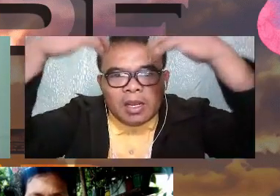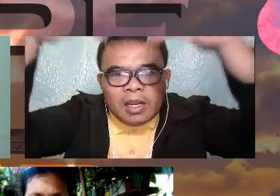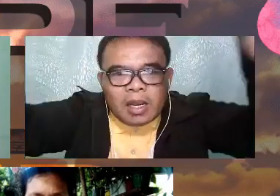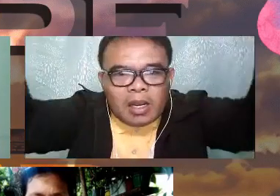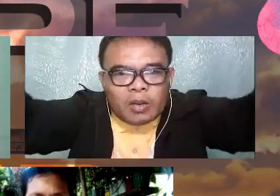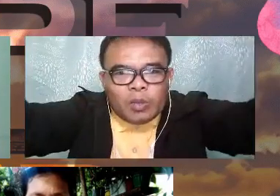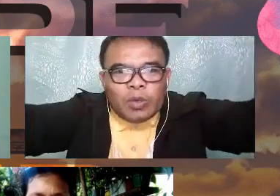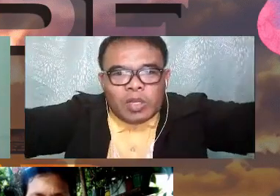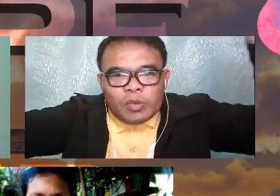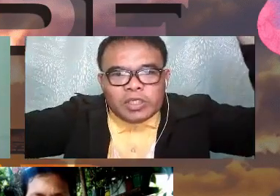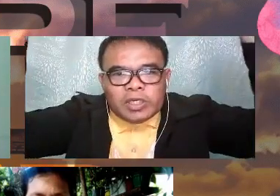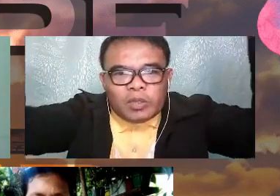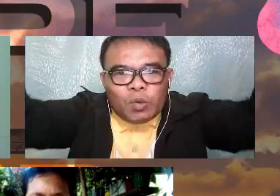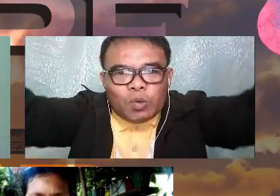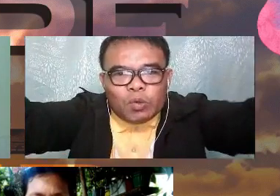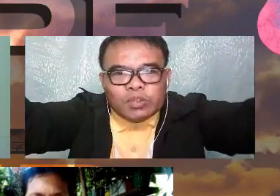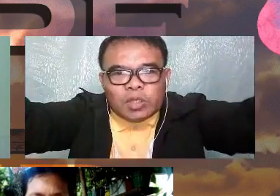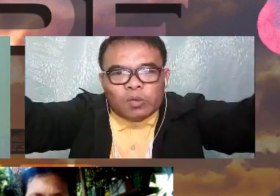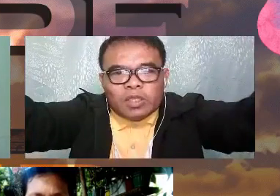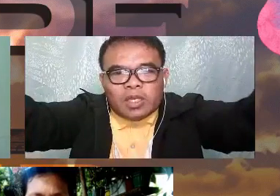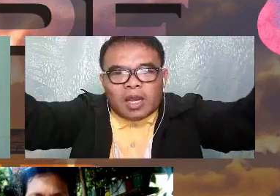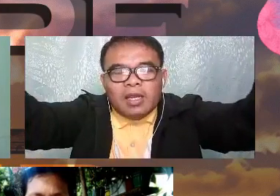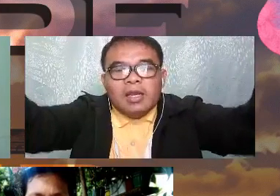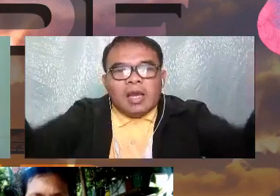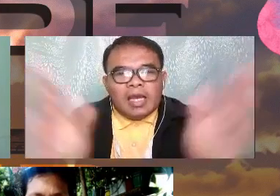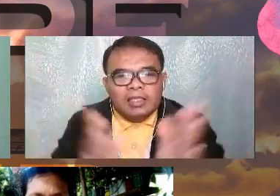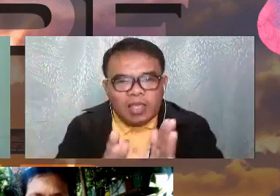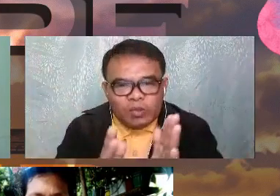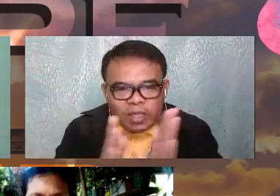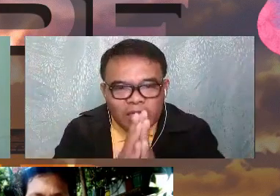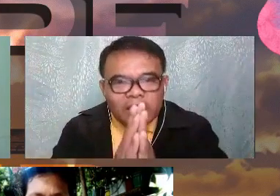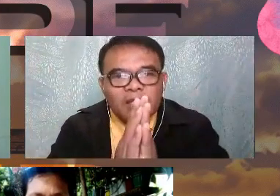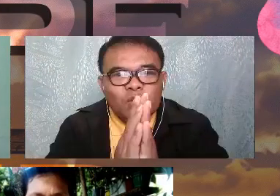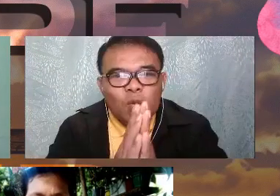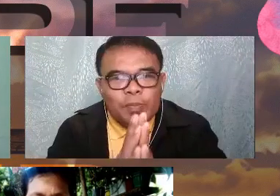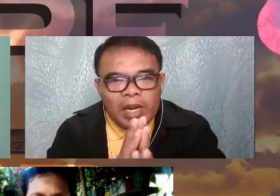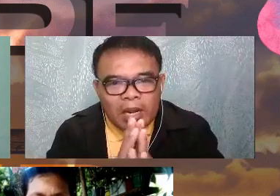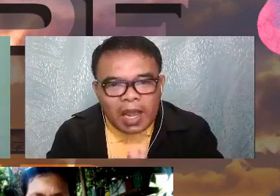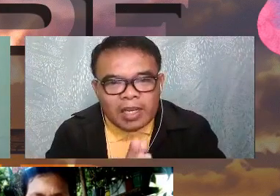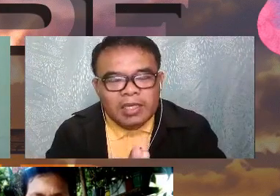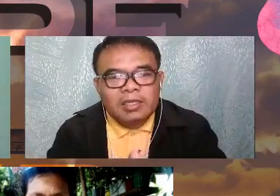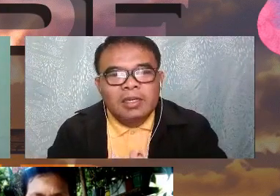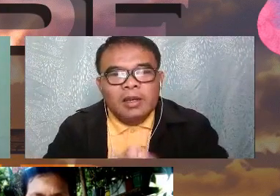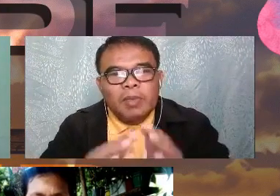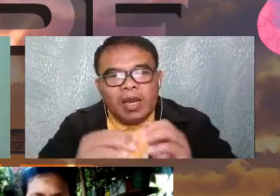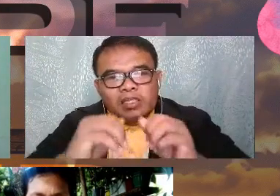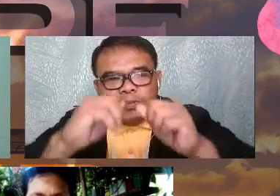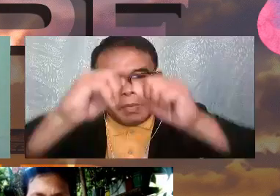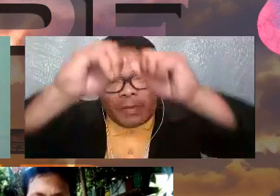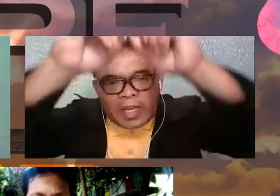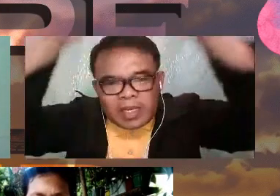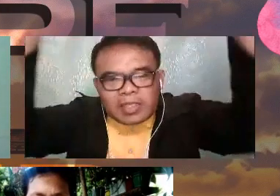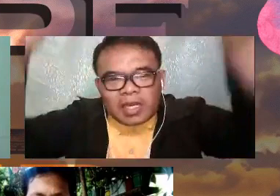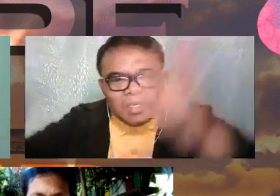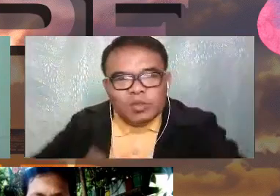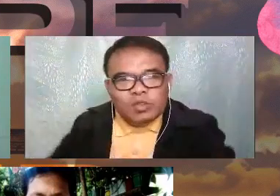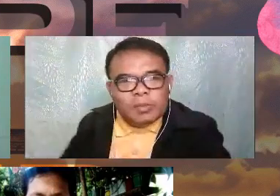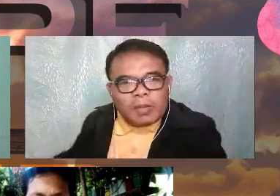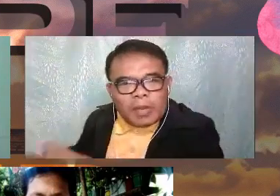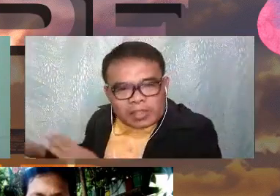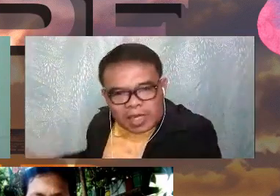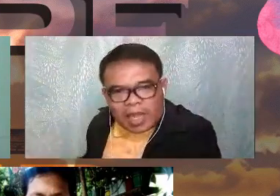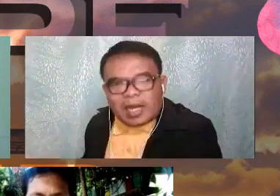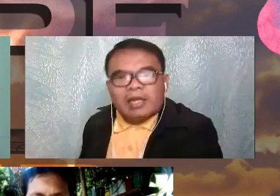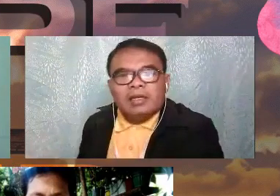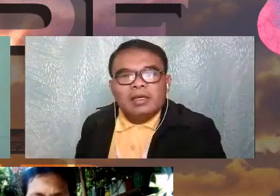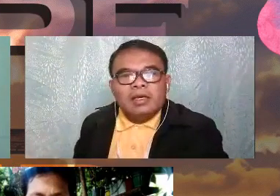mga iwinewisik na dugo doon sa kortina at gayon din yung panalangin para sa pamamagitan dito sa